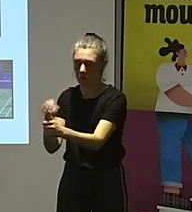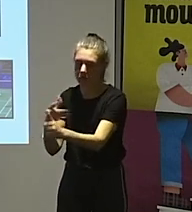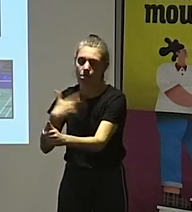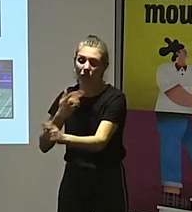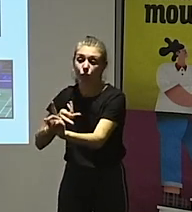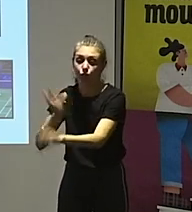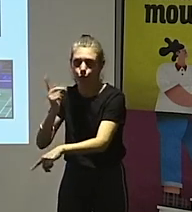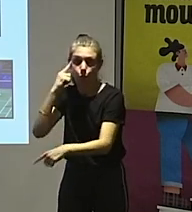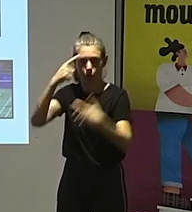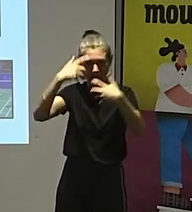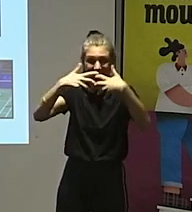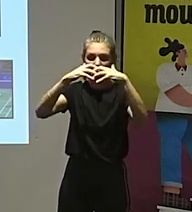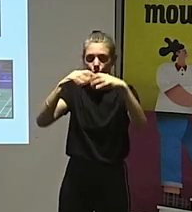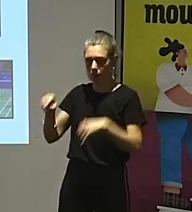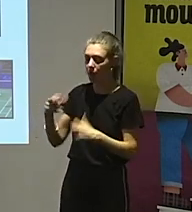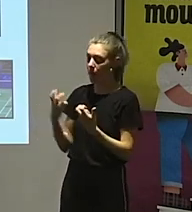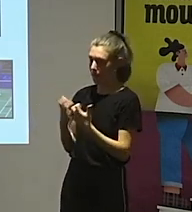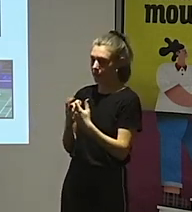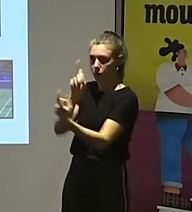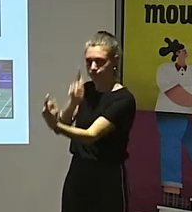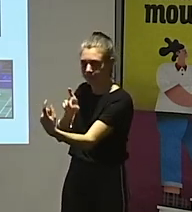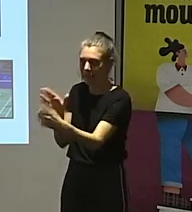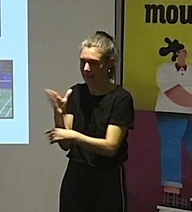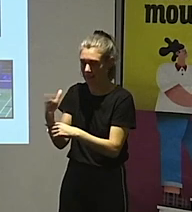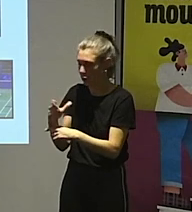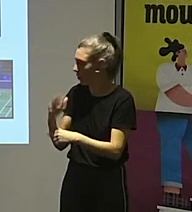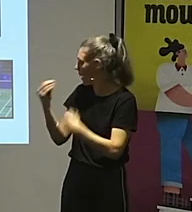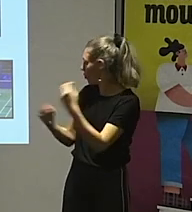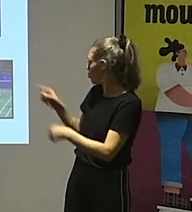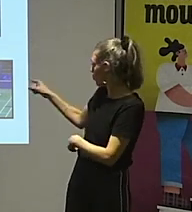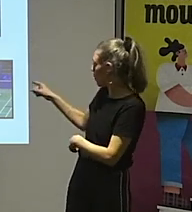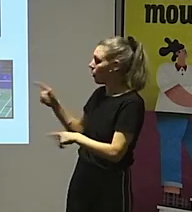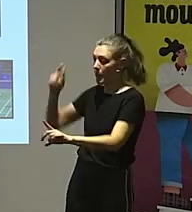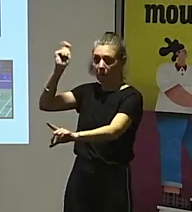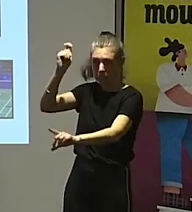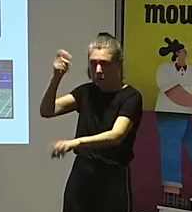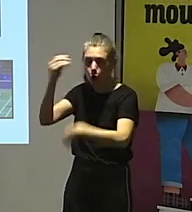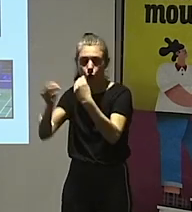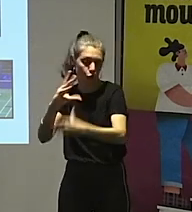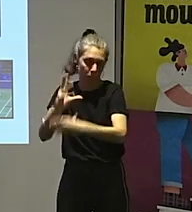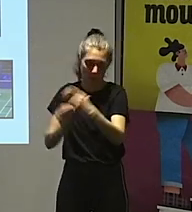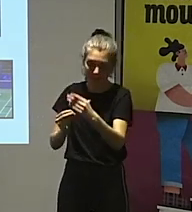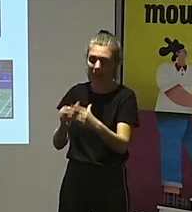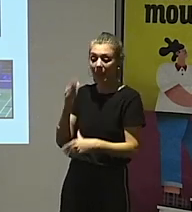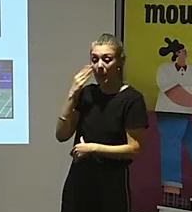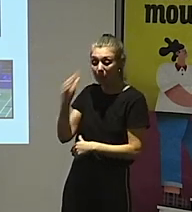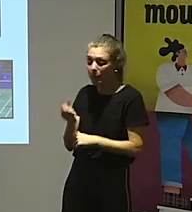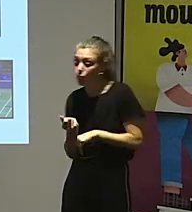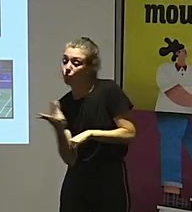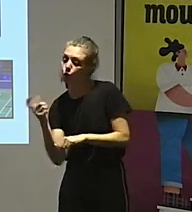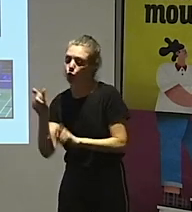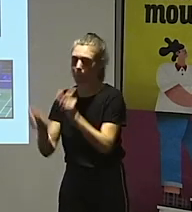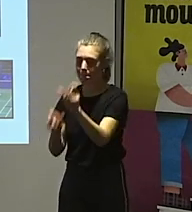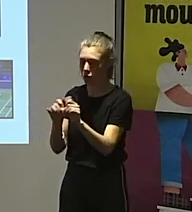C'est le cas dans le tennis de table avec cette opposition entre deux partenaires, au badminton mais aussi au basket. Donc là, on n'a encore pas assez